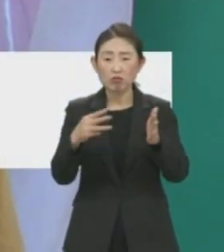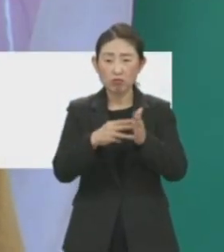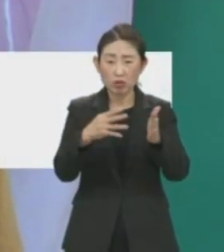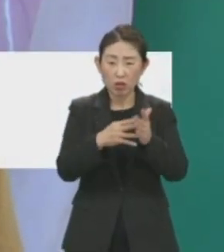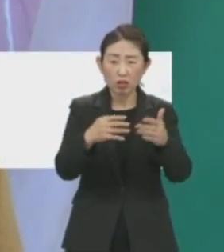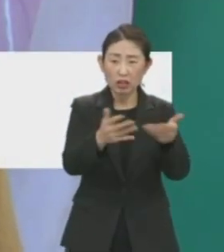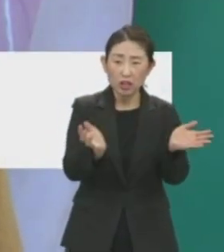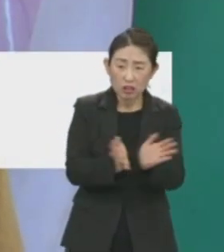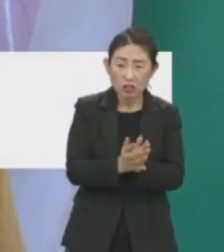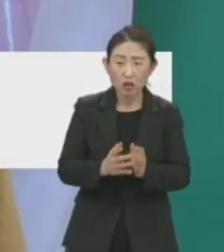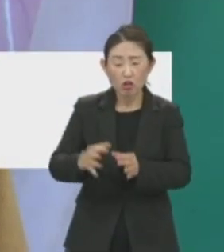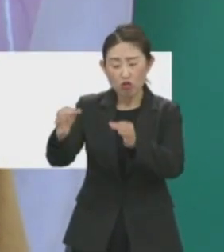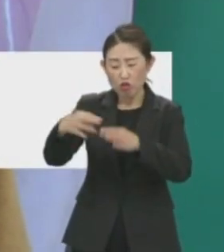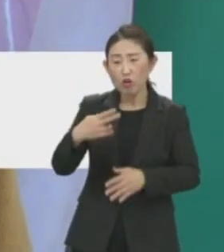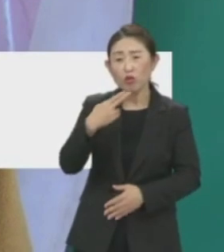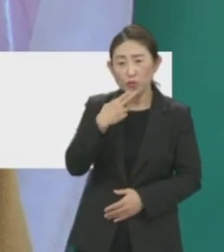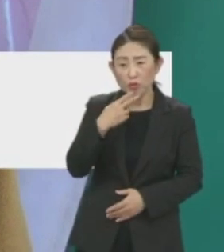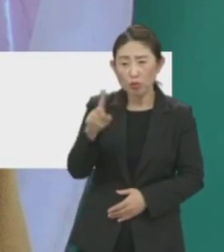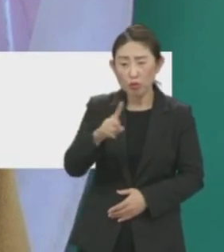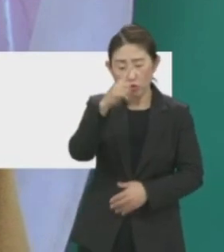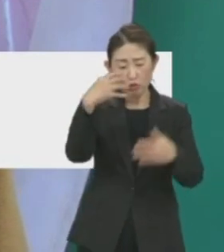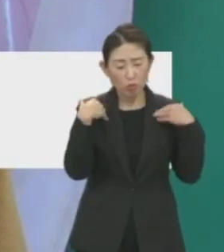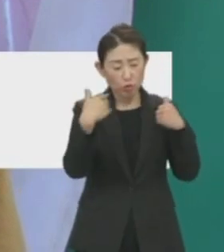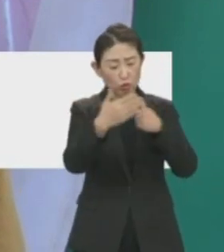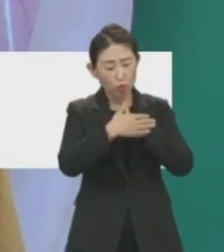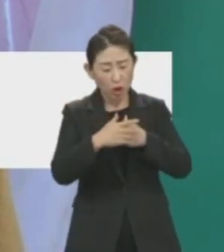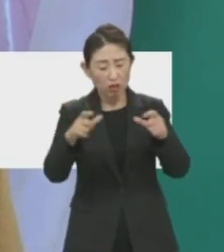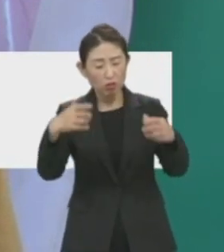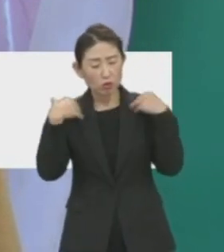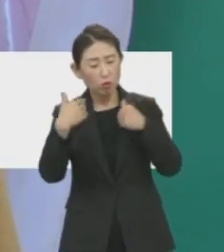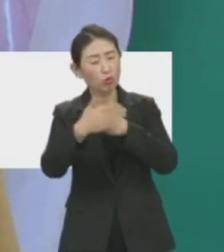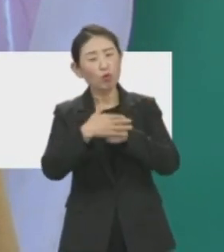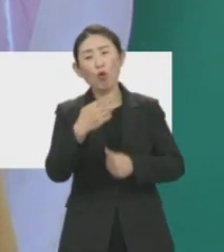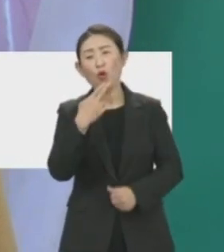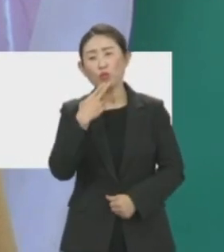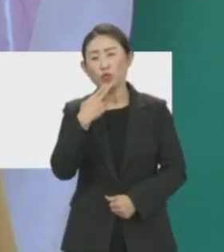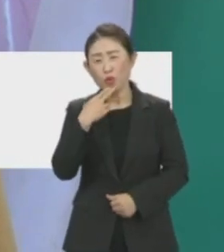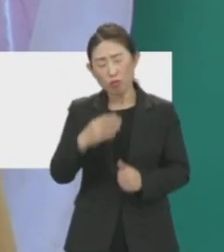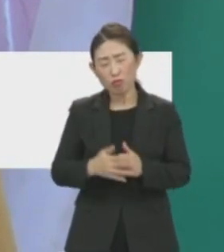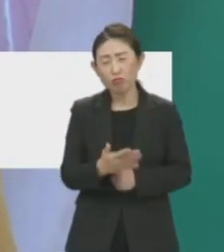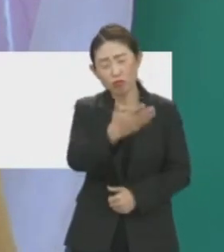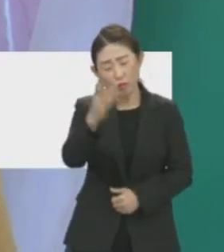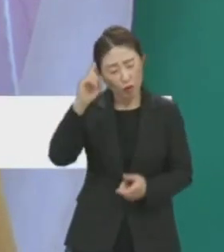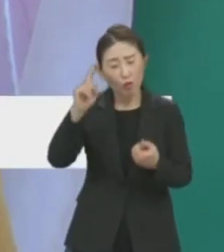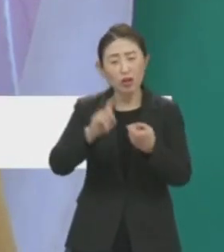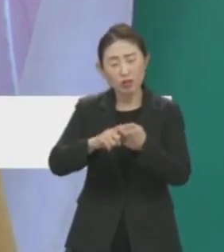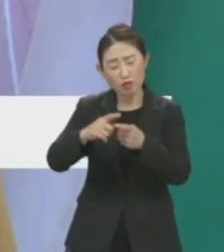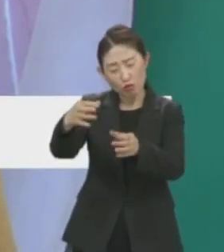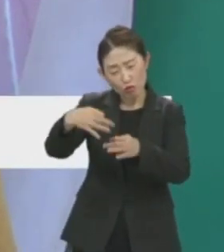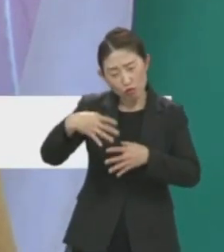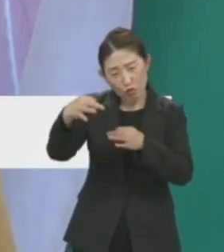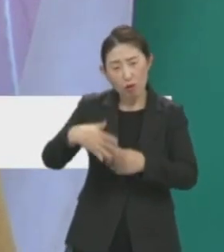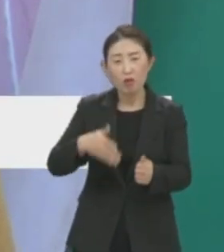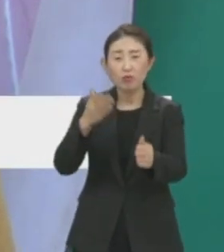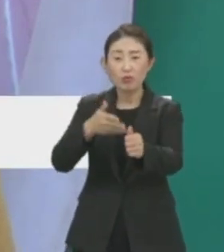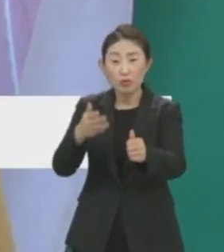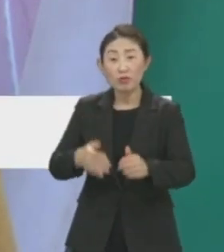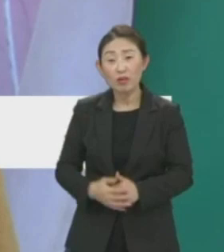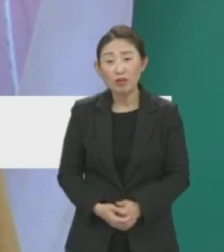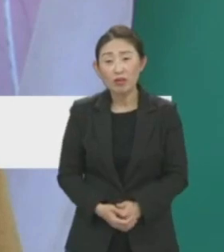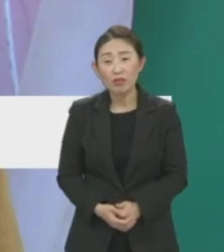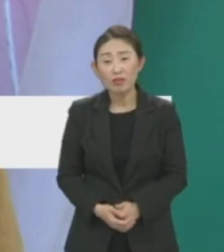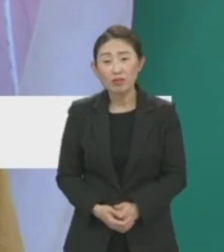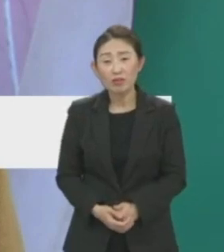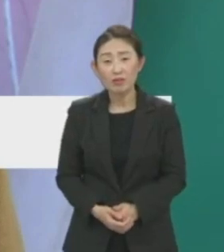안 해주면 정부나 지자체의 도움이 없기 때문에 많은 분들이 관심을 가지고 후원을 해주시면